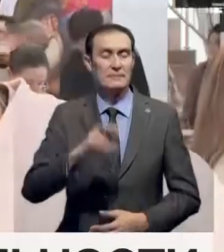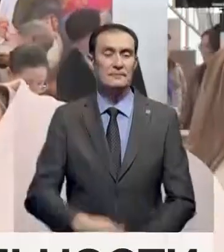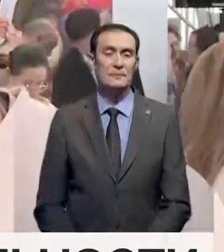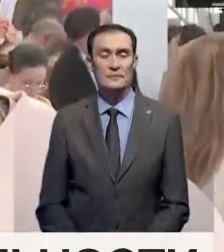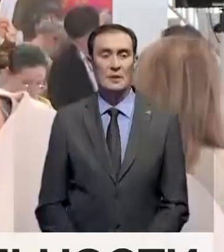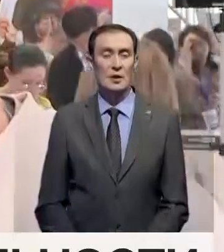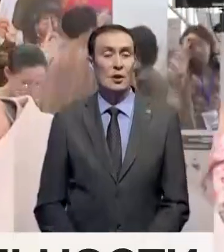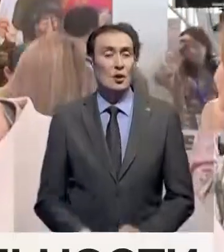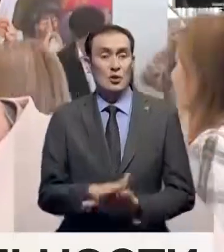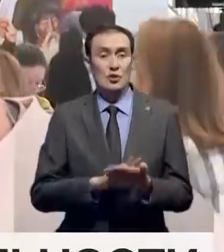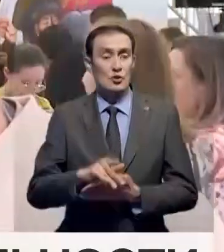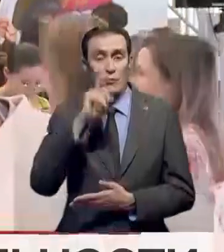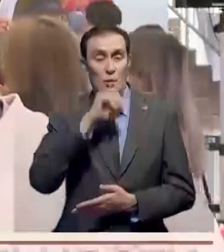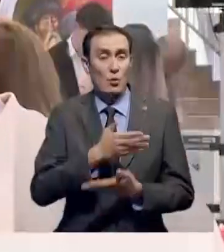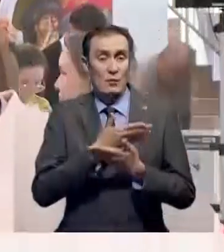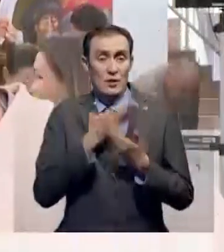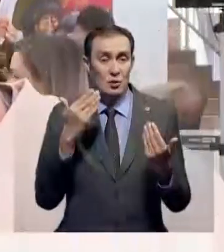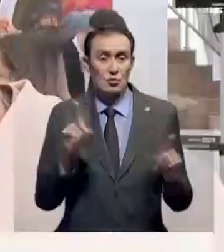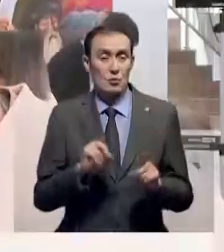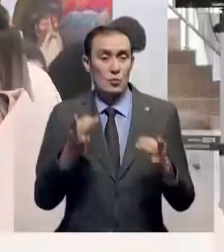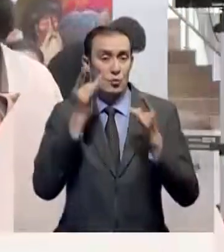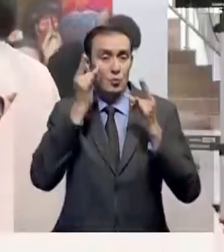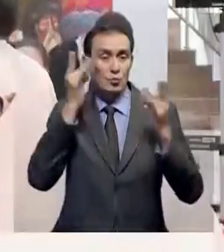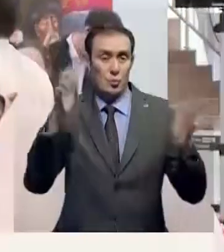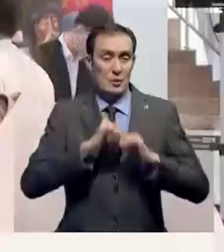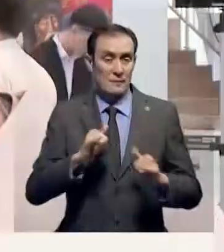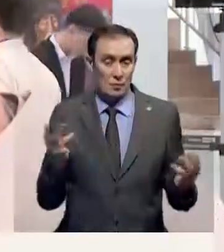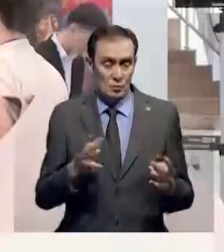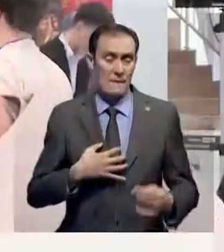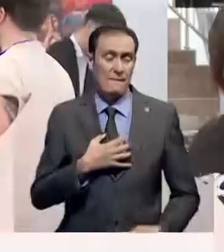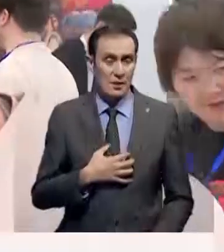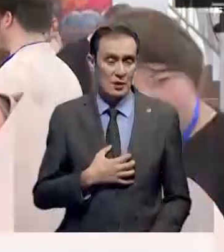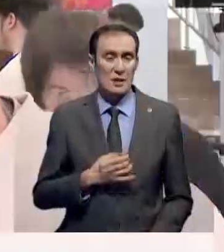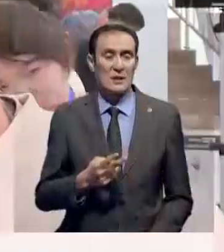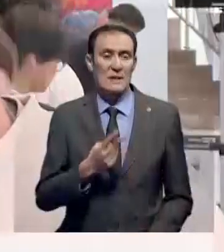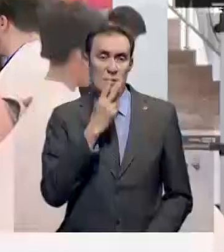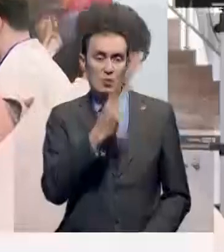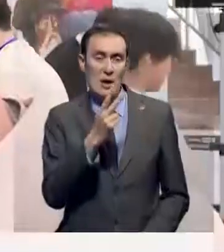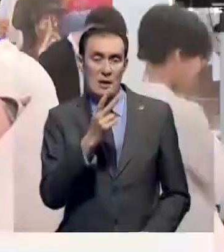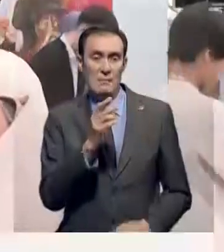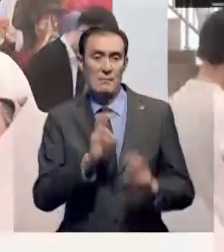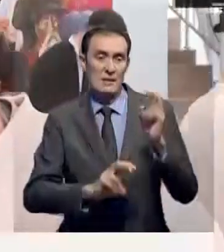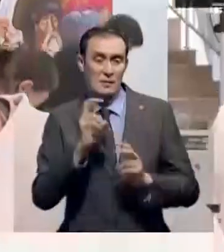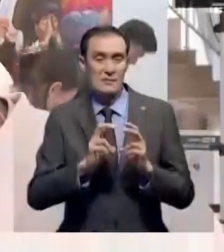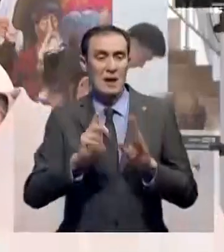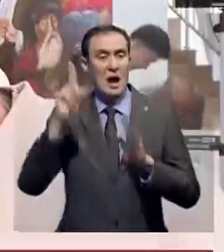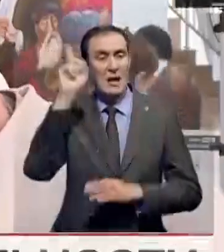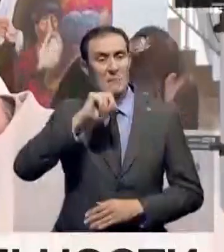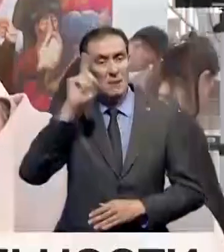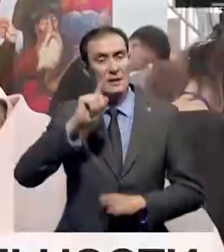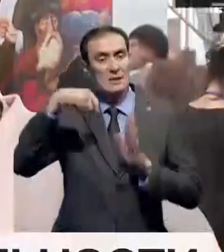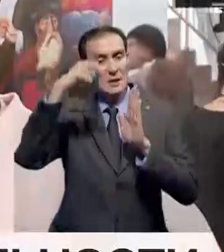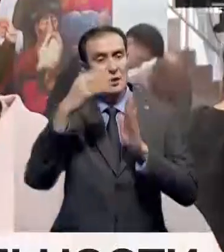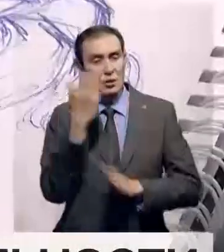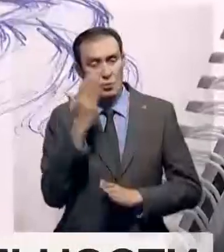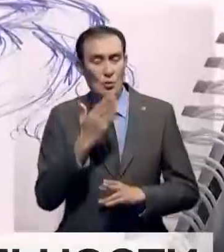Я не вижу ничего плохого в том, что развивать культуру своей страны. Это важно, и опять же, визуальная индустрия, что анимация, что кино, это хороший